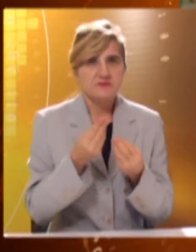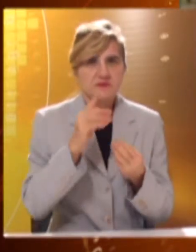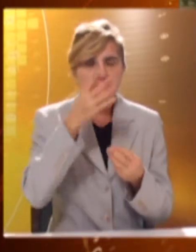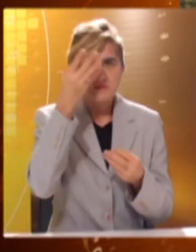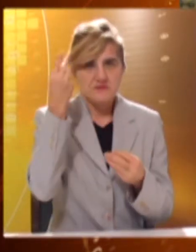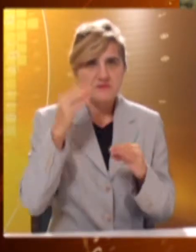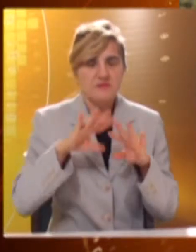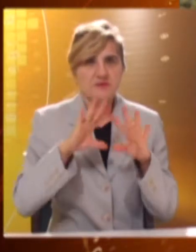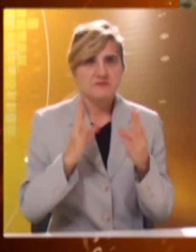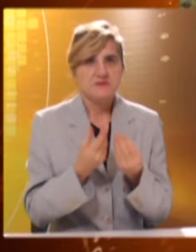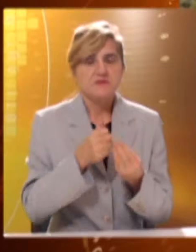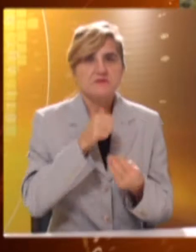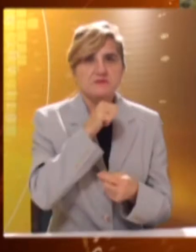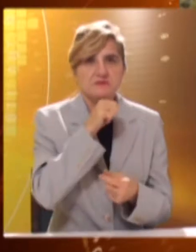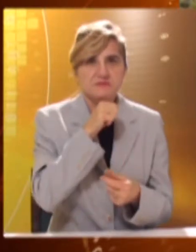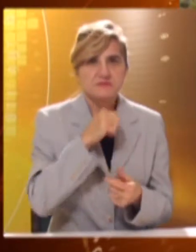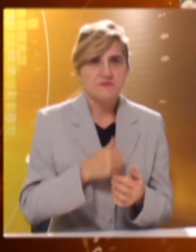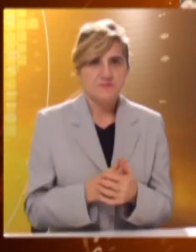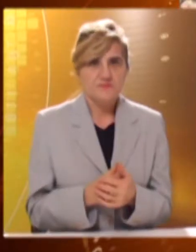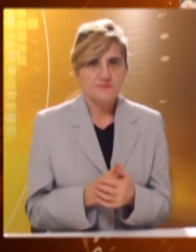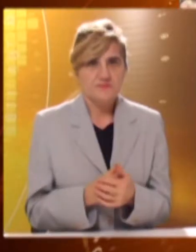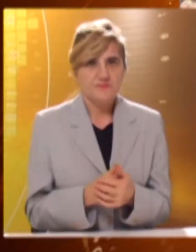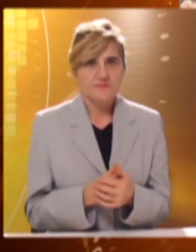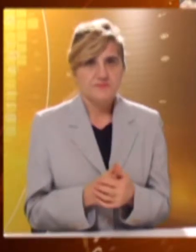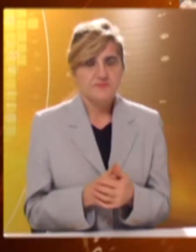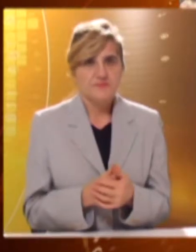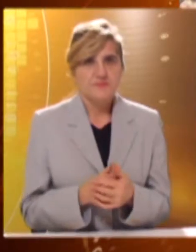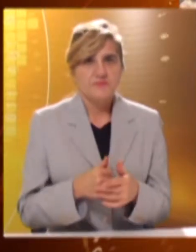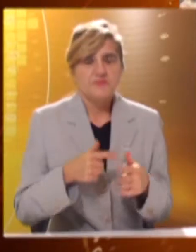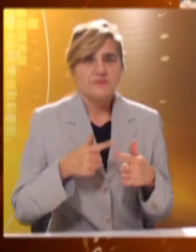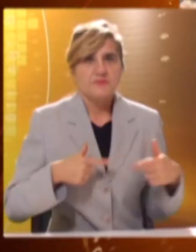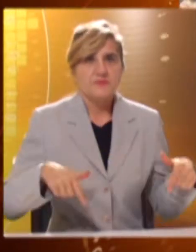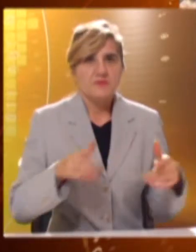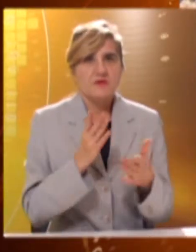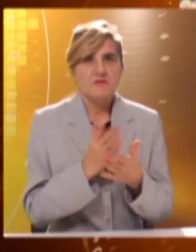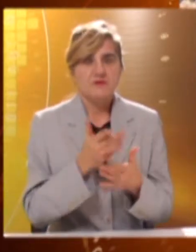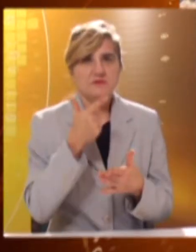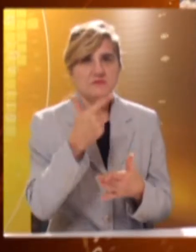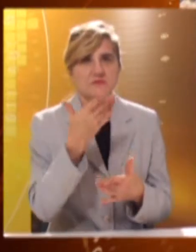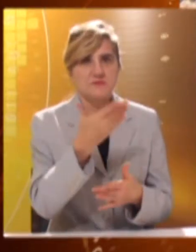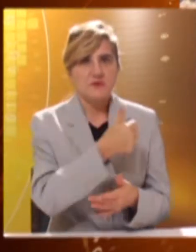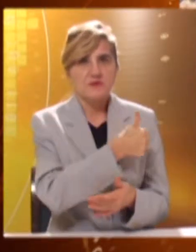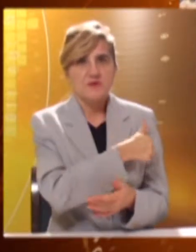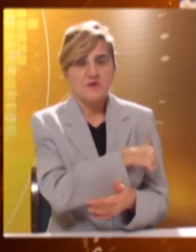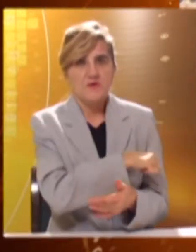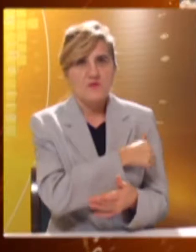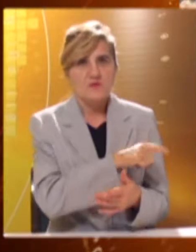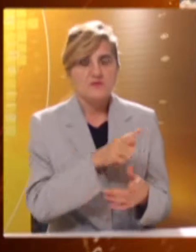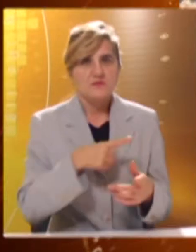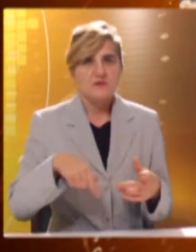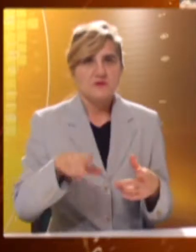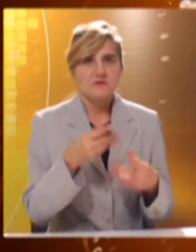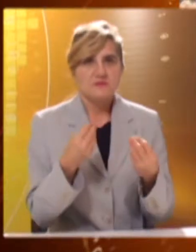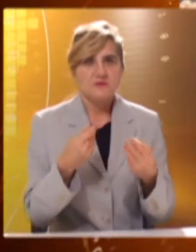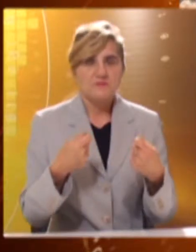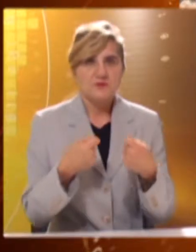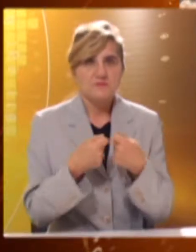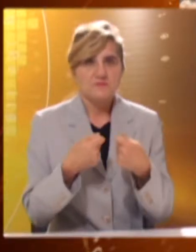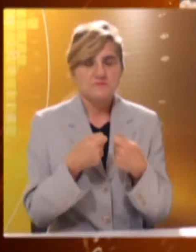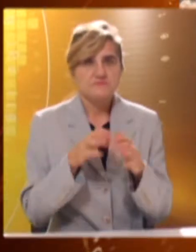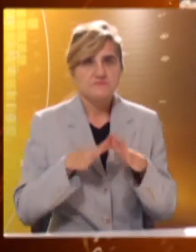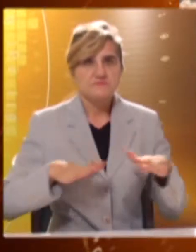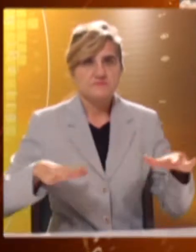negujući sećanje na zajedničku prošlost. Samim tim što ta saradnja već traje 25 godina, znači ona je pokazala svoje rezultate,